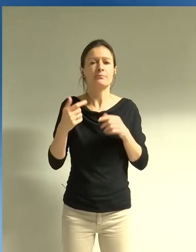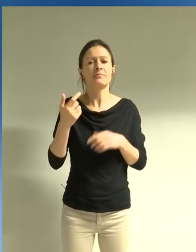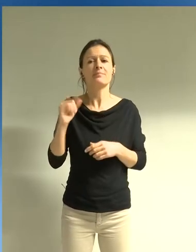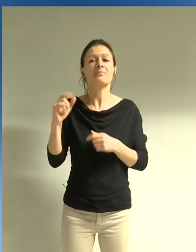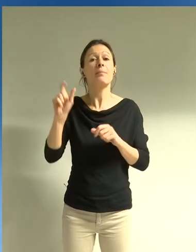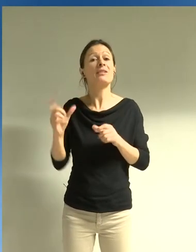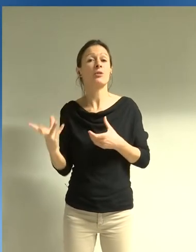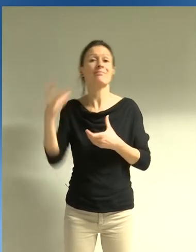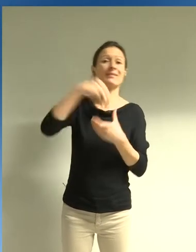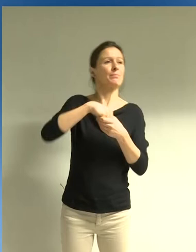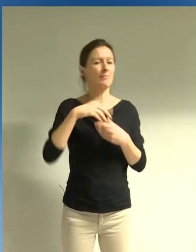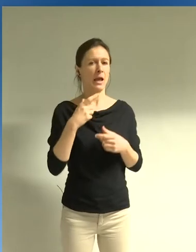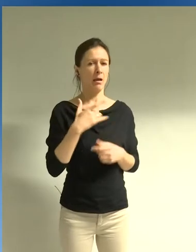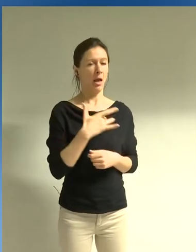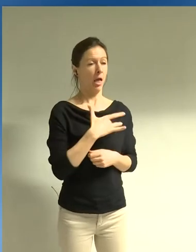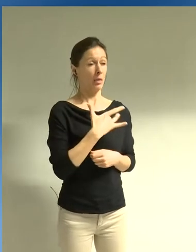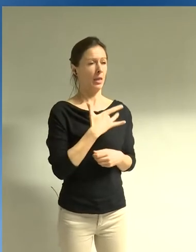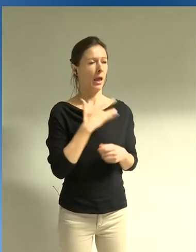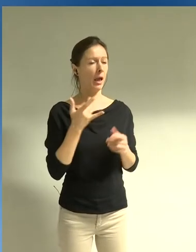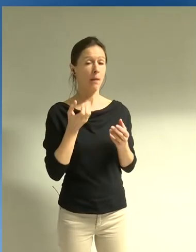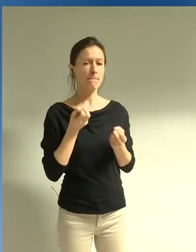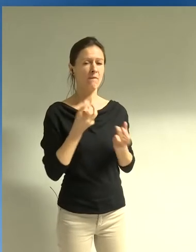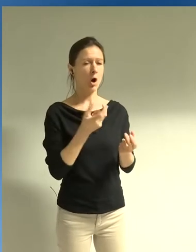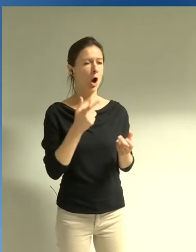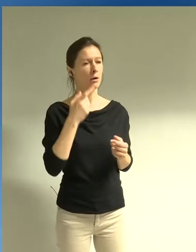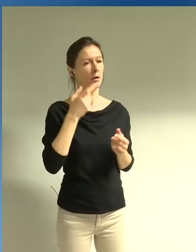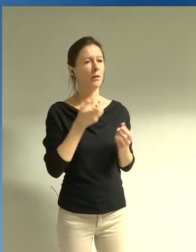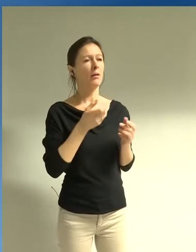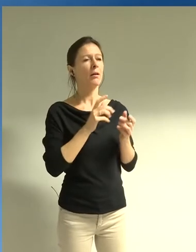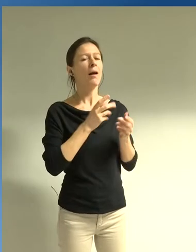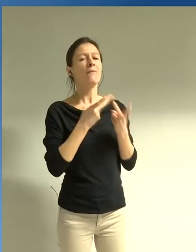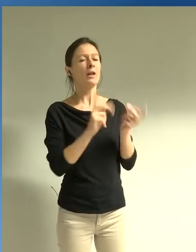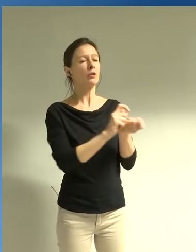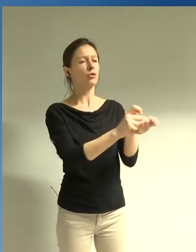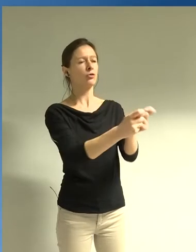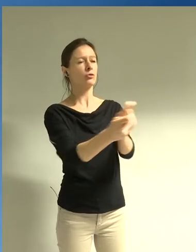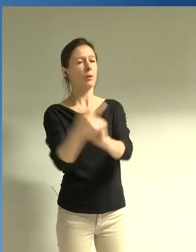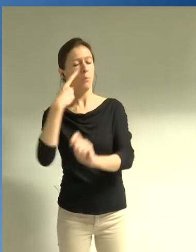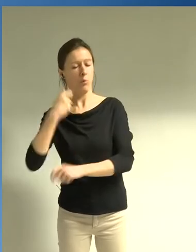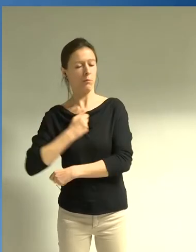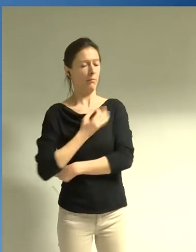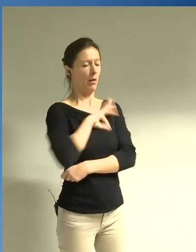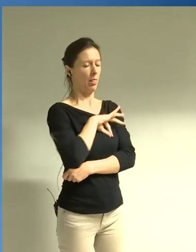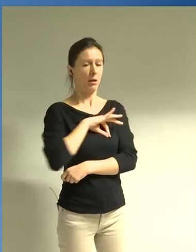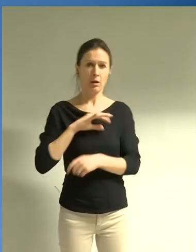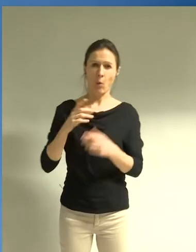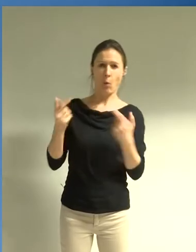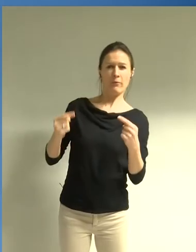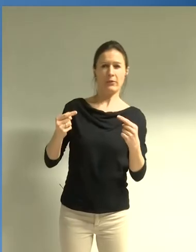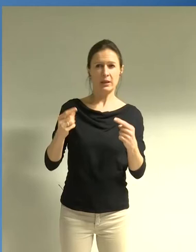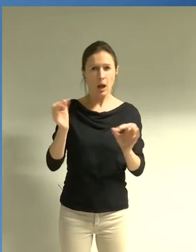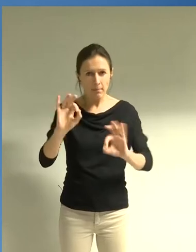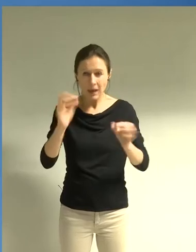comment vous définissez le conflit d'intérêt qui contrôle le conflit d'intérêts comment vous résolvez un cas qui se